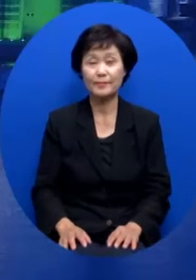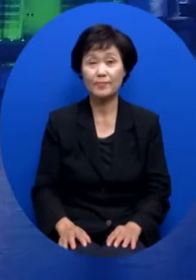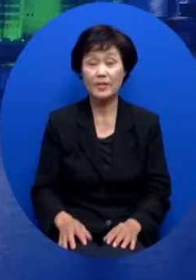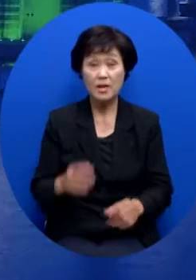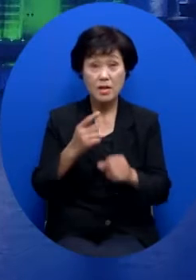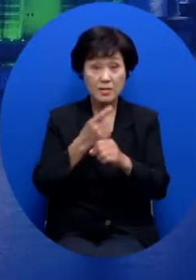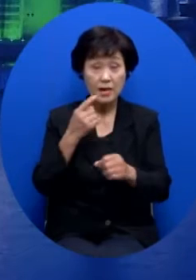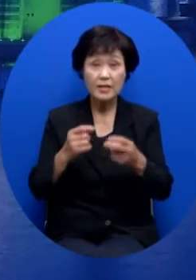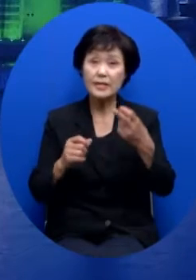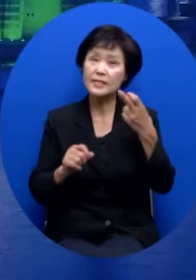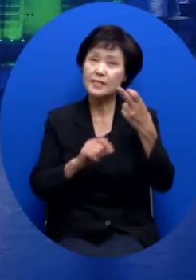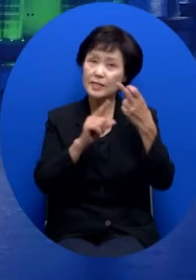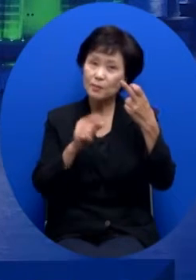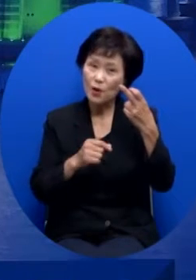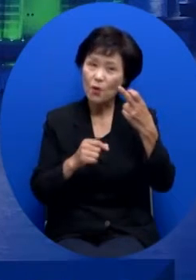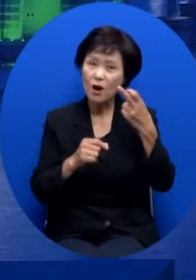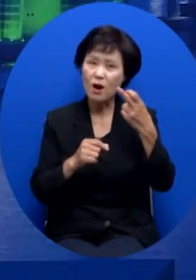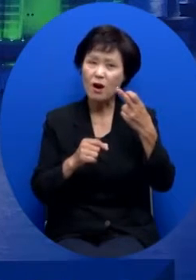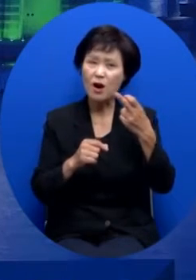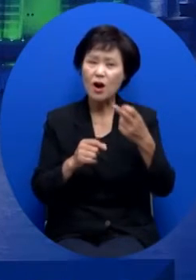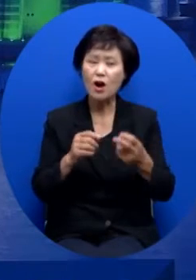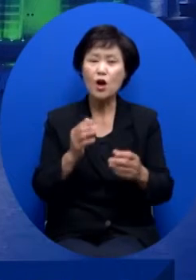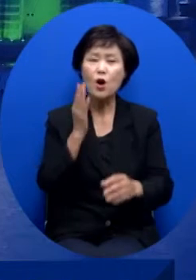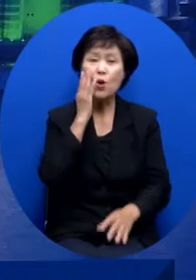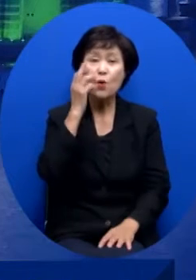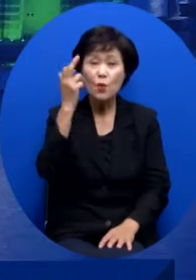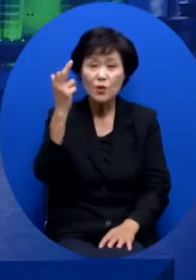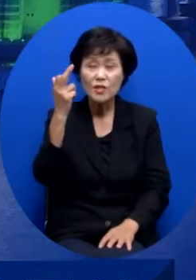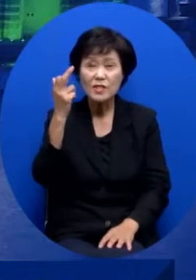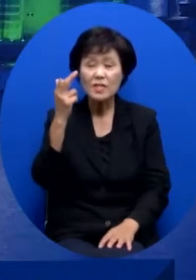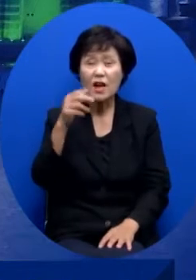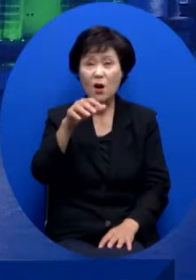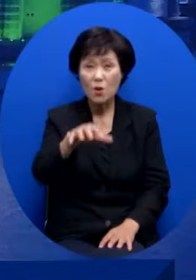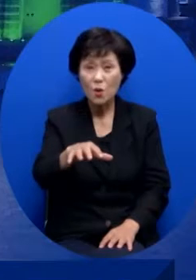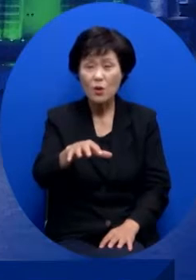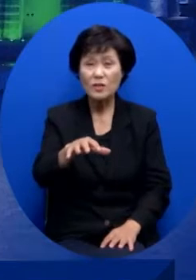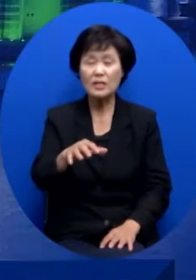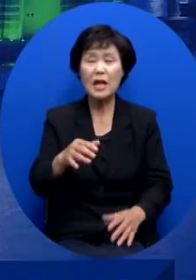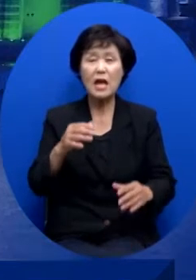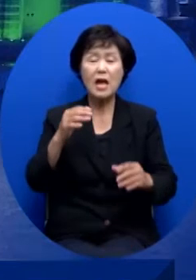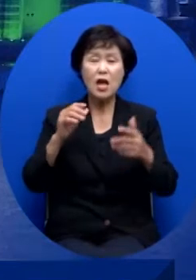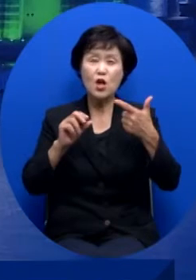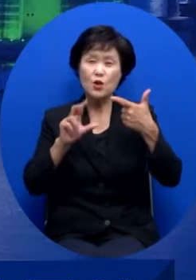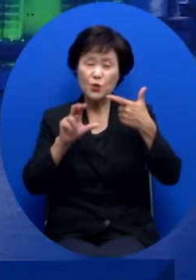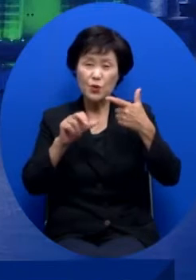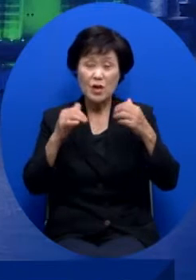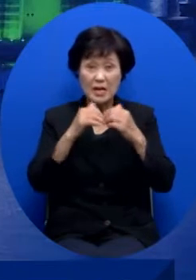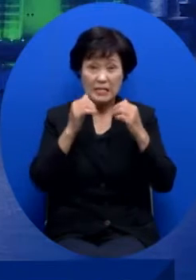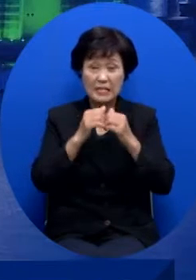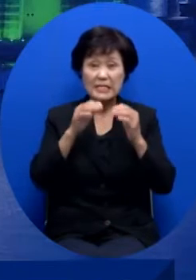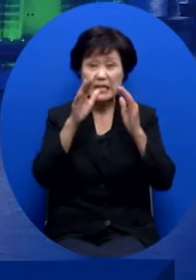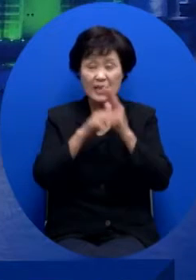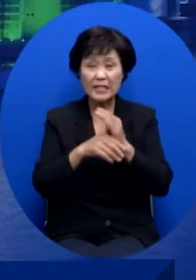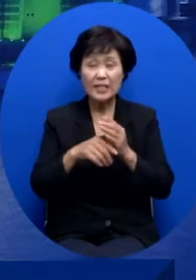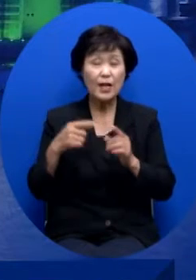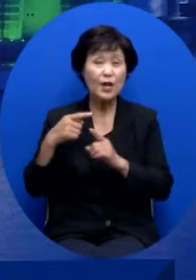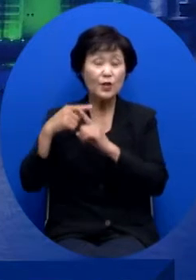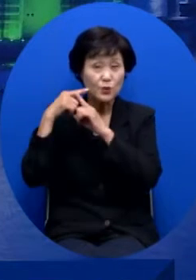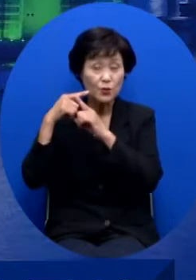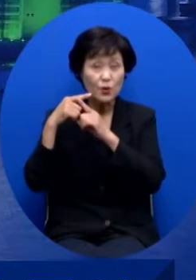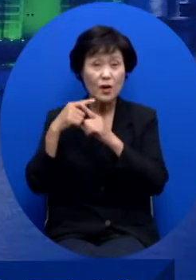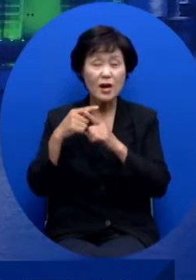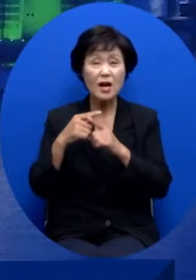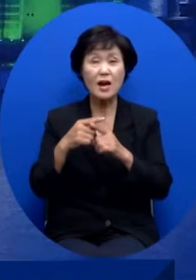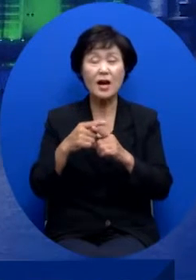작년 12월 회사 월평 교회 성도들을 중심으로 한국 정체는 단시 순교한 6 이를 기리는 순교자 기념